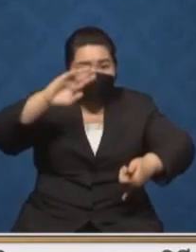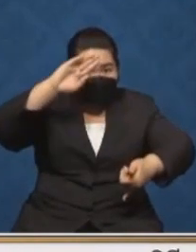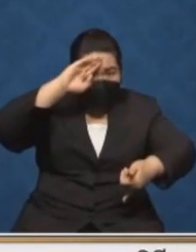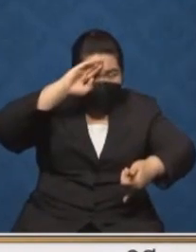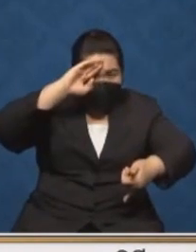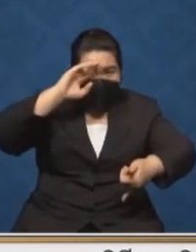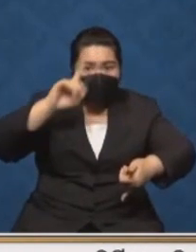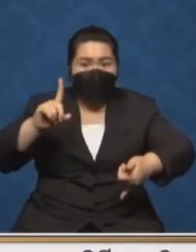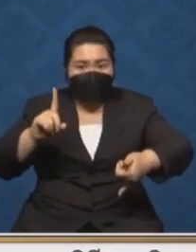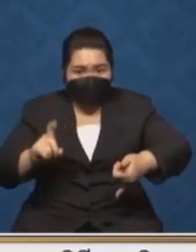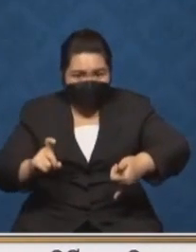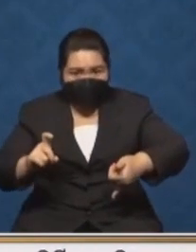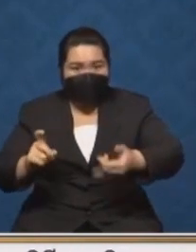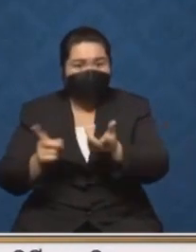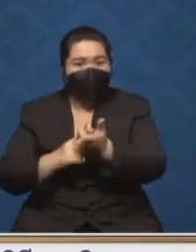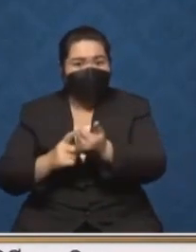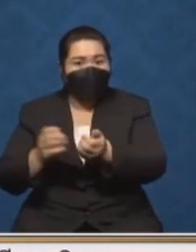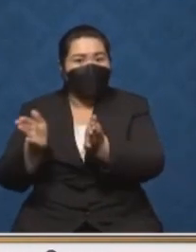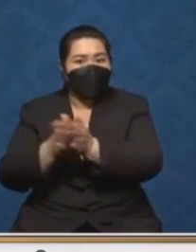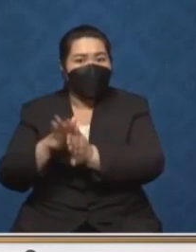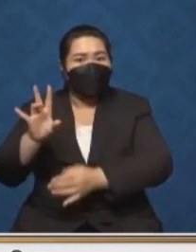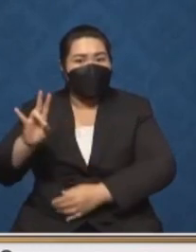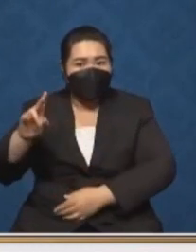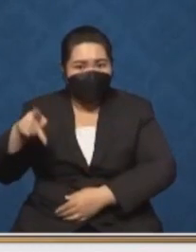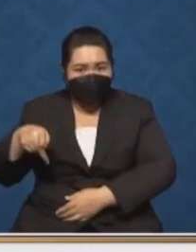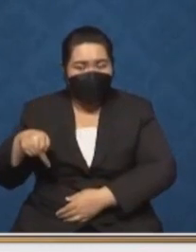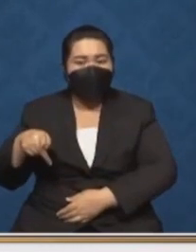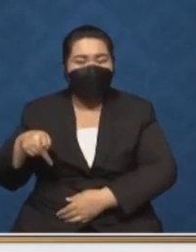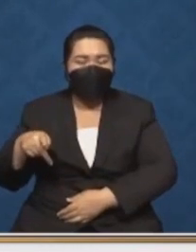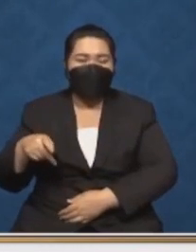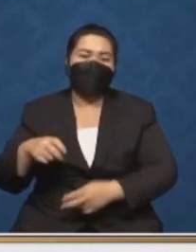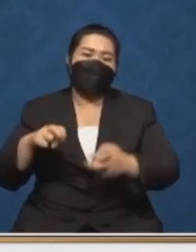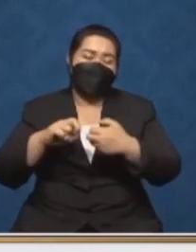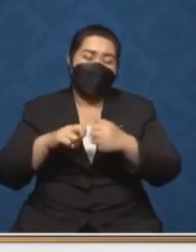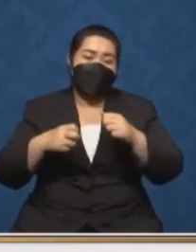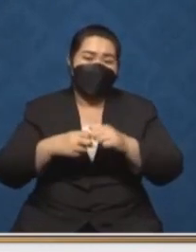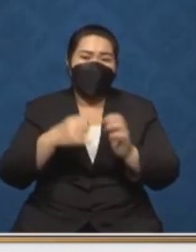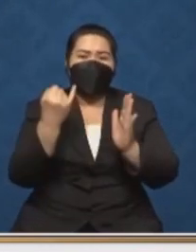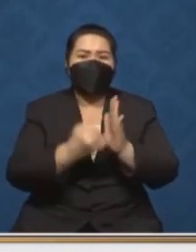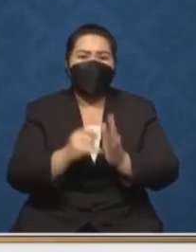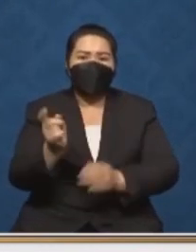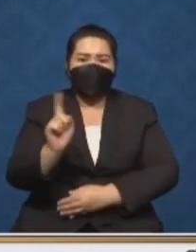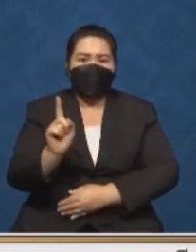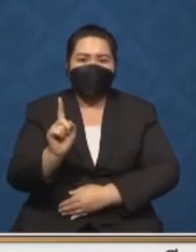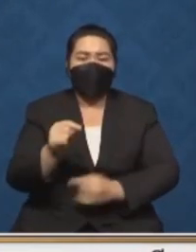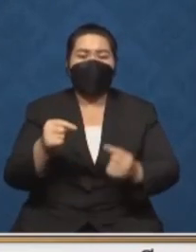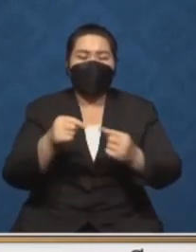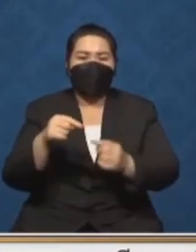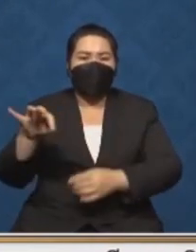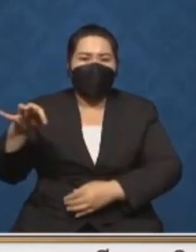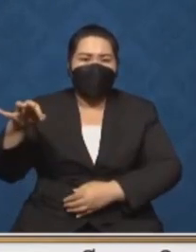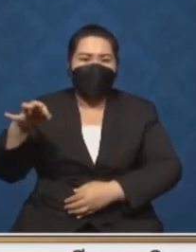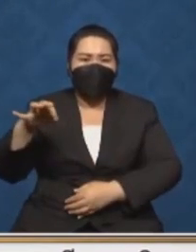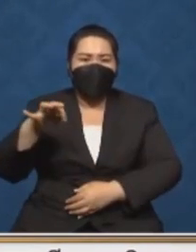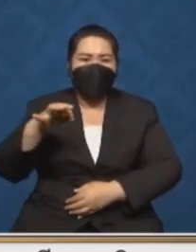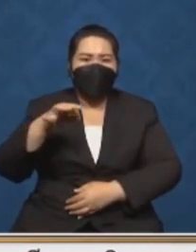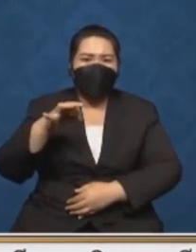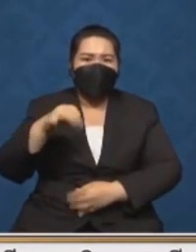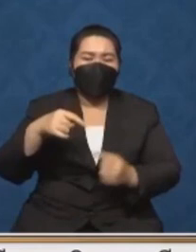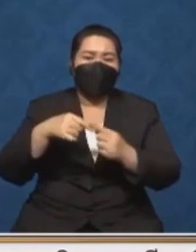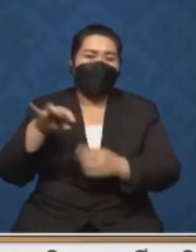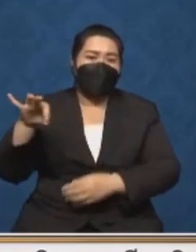กว่า 7,000 ตัวโดยมีพาหะนำโรค เป็นแลงวัน